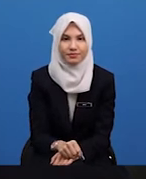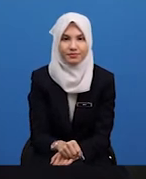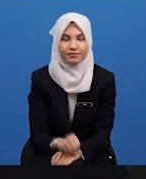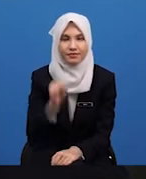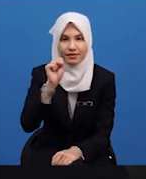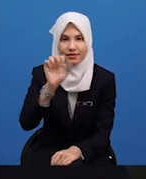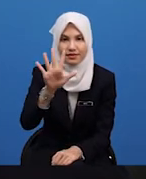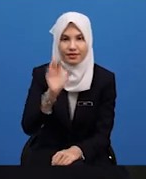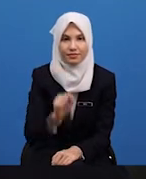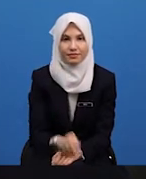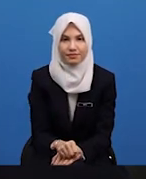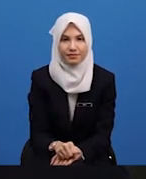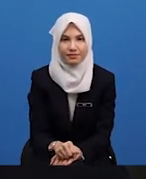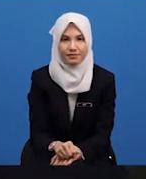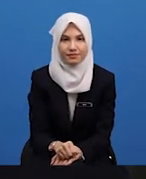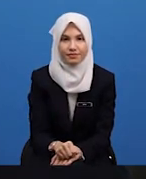kelima,